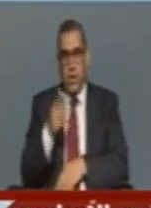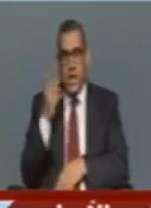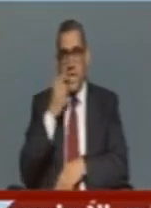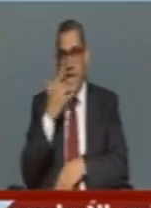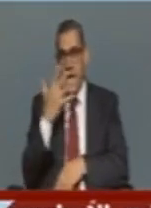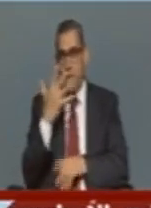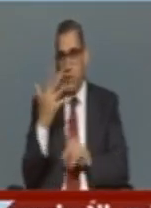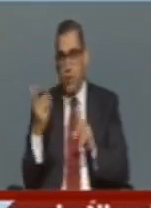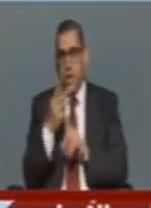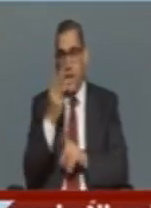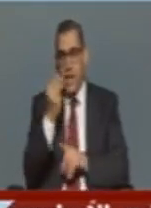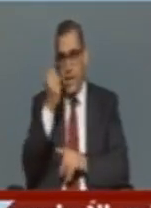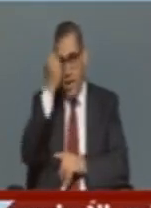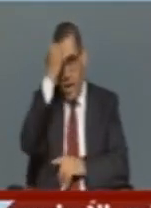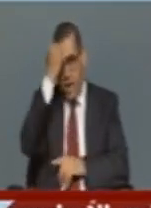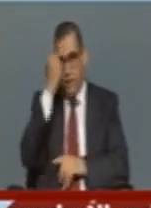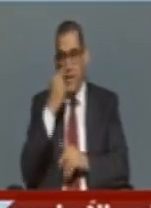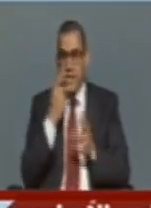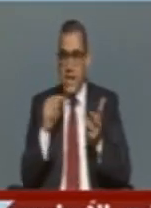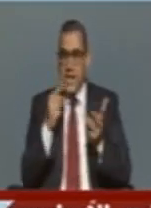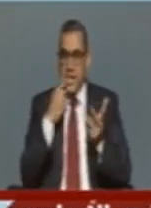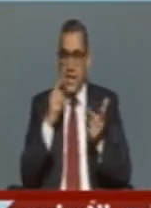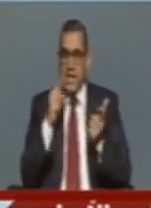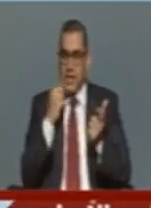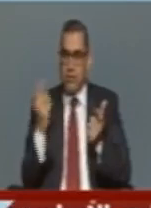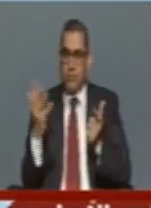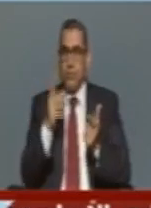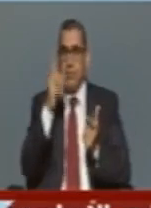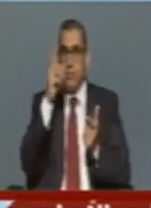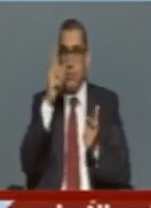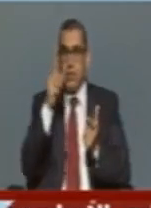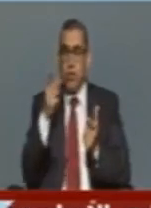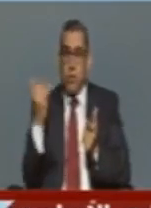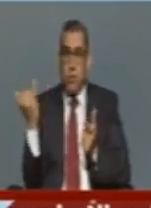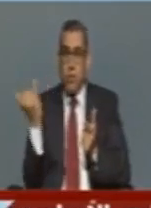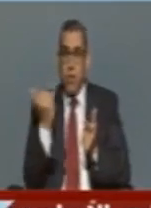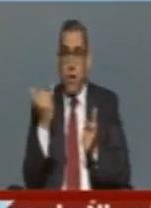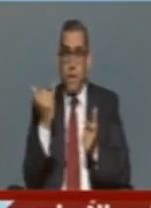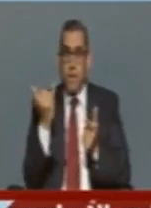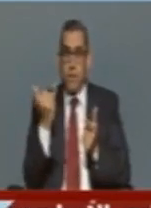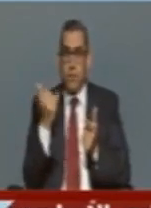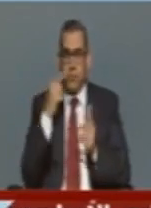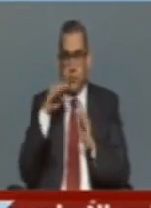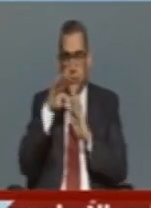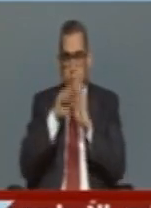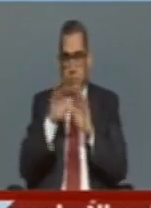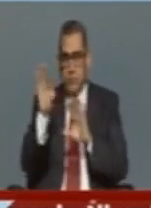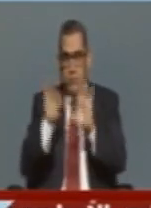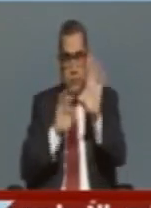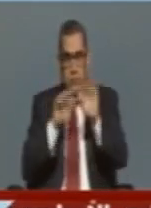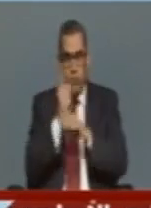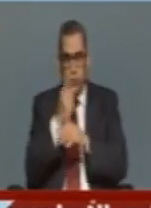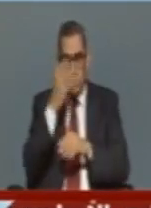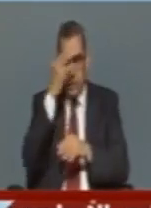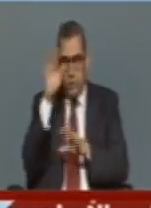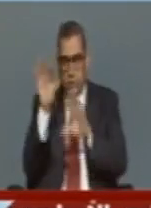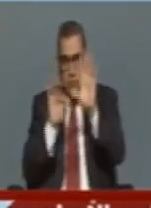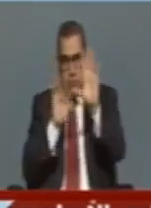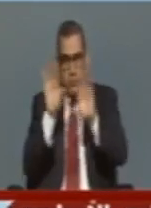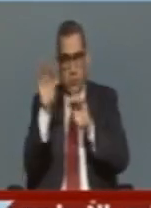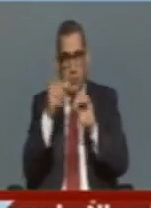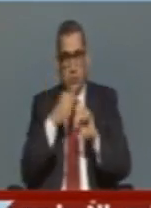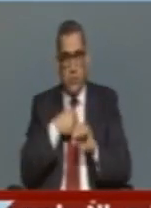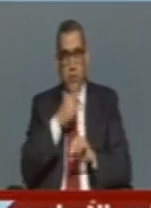الف كل سنة. لكن الاهم ان انا بقى عندي آلية لانتقاء هؤلاء المعلمين. انا هختار 30